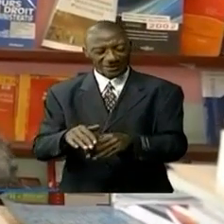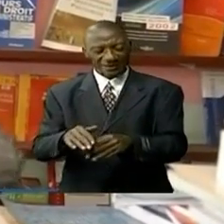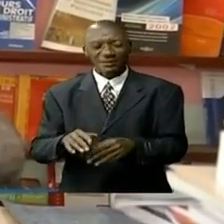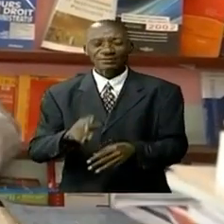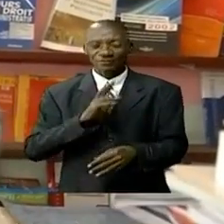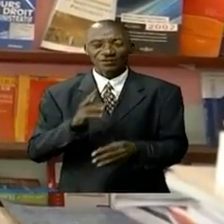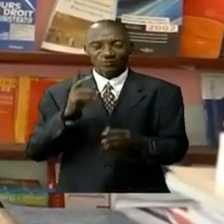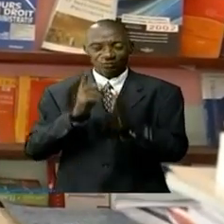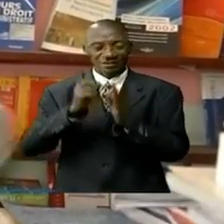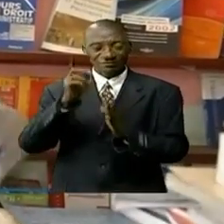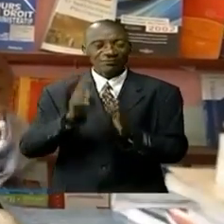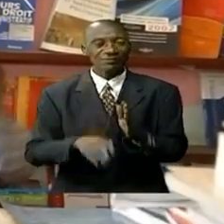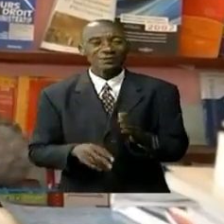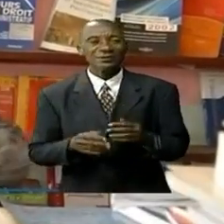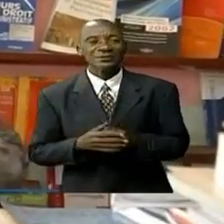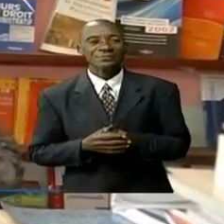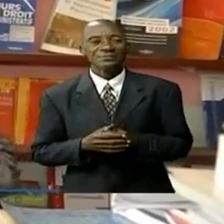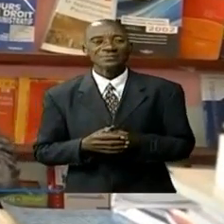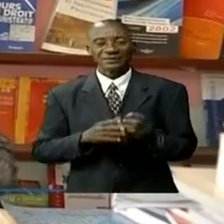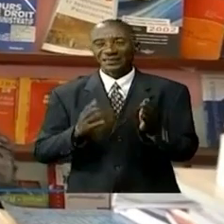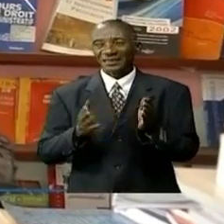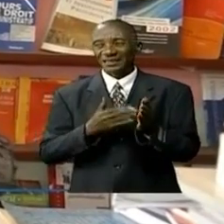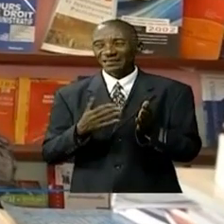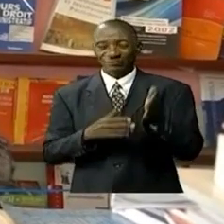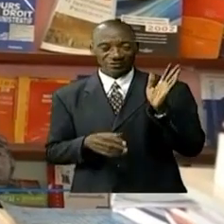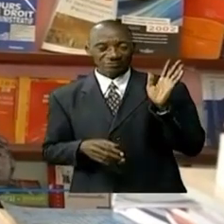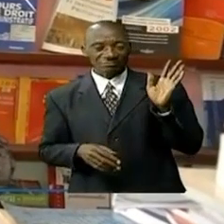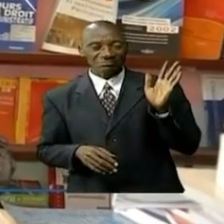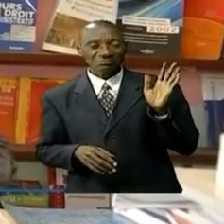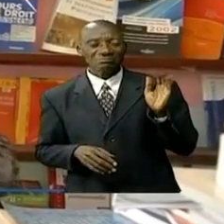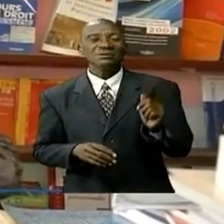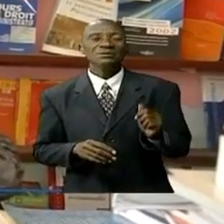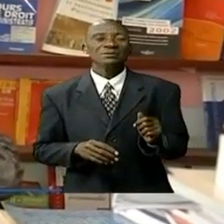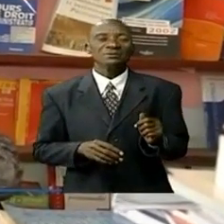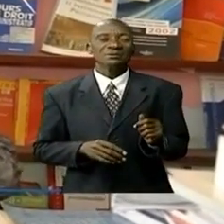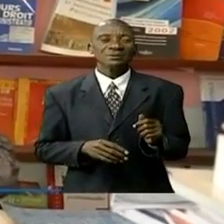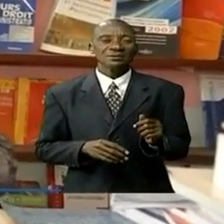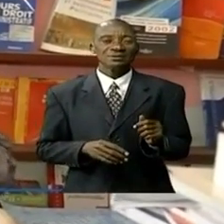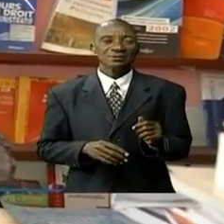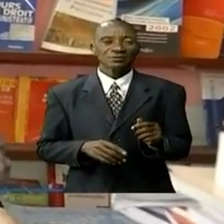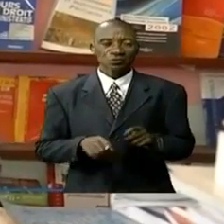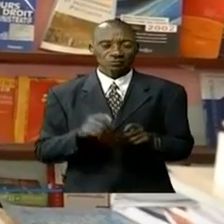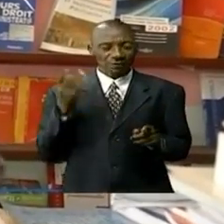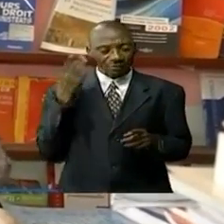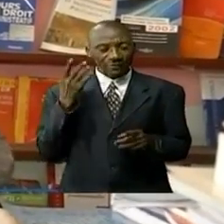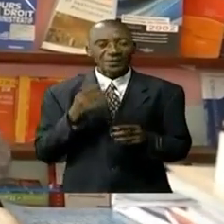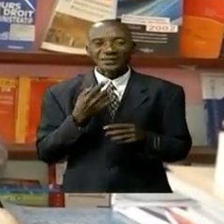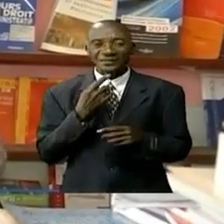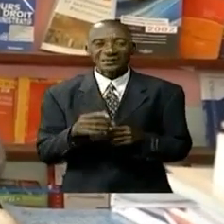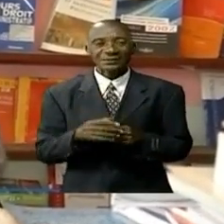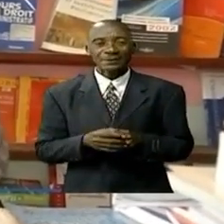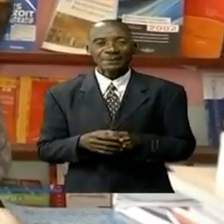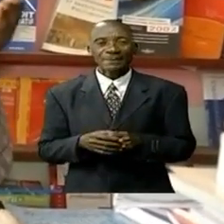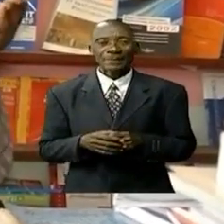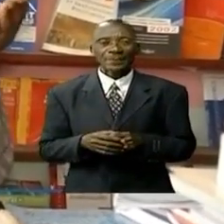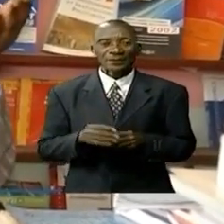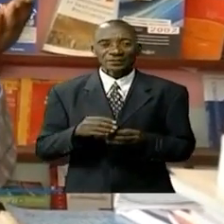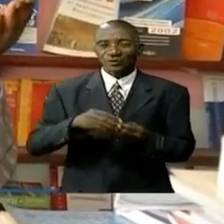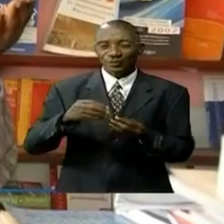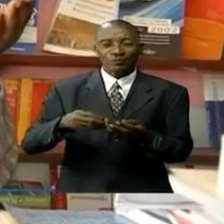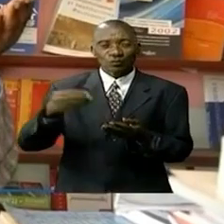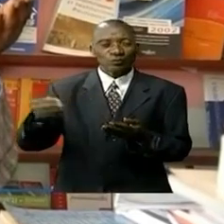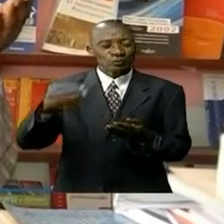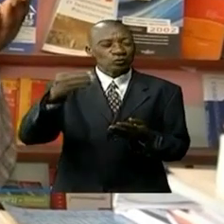livre comme celui-ci, où je reprends les bonnes manières pour les vivre ensemble, et vous transmet ce qu'il faut faire, comment